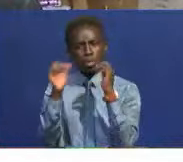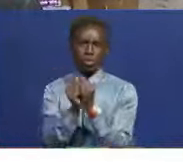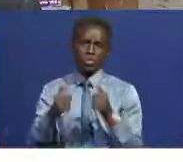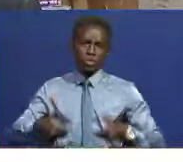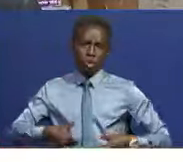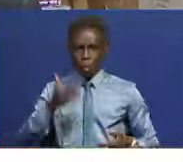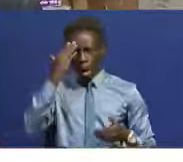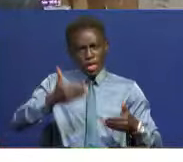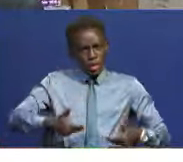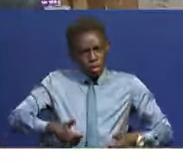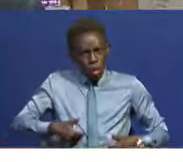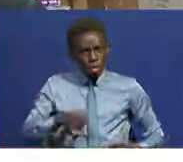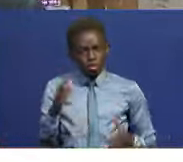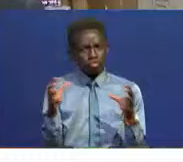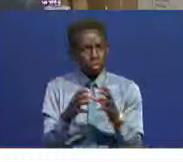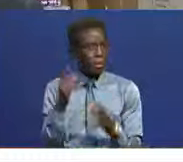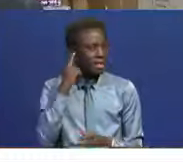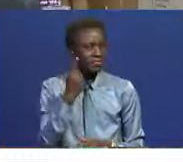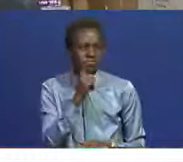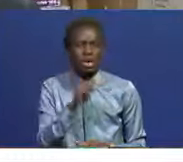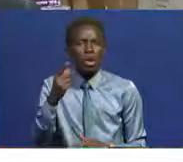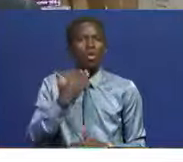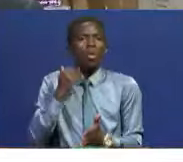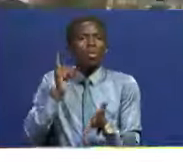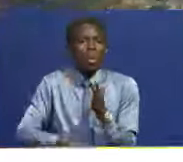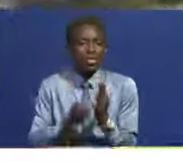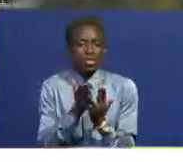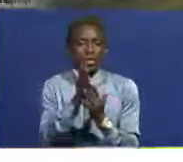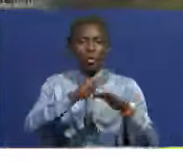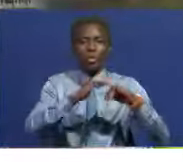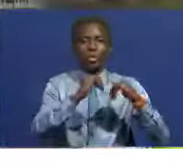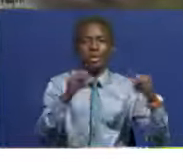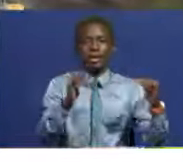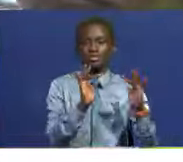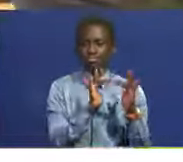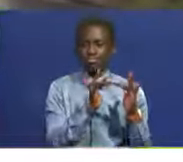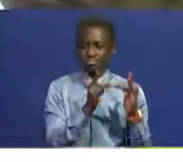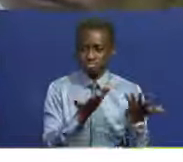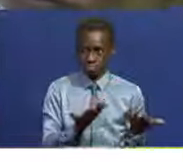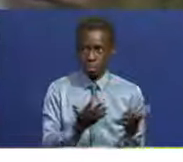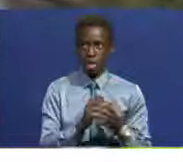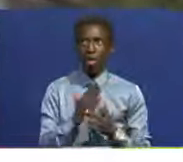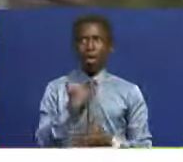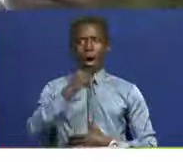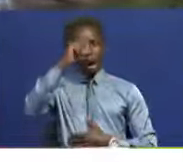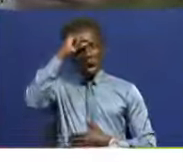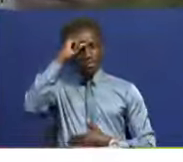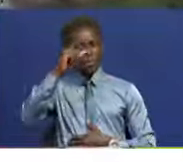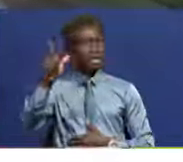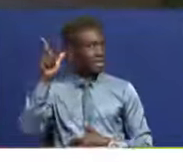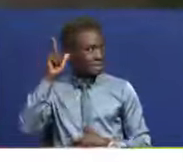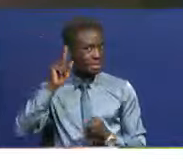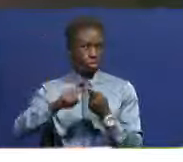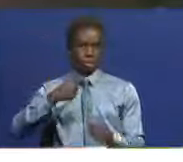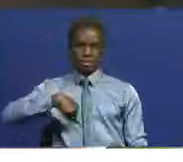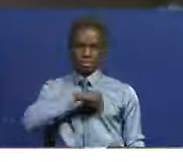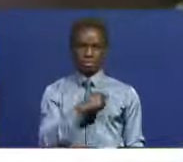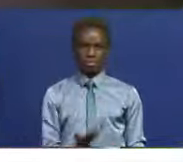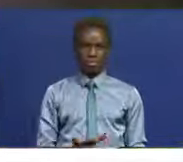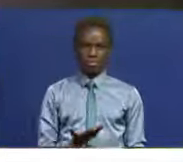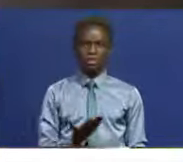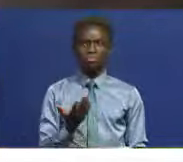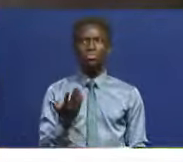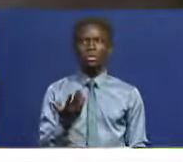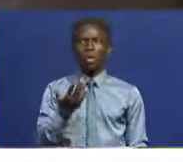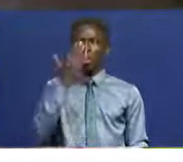ya vijana wamesasikiza kwa mtandao vile vijana wanataka. So we want the government to listen to us and do as, because